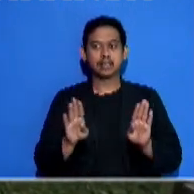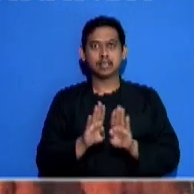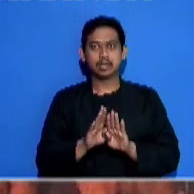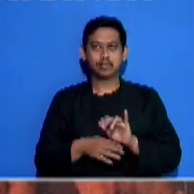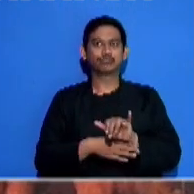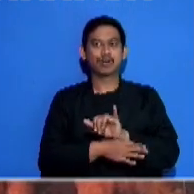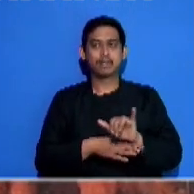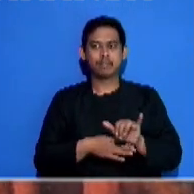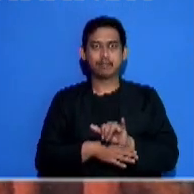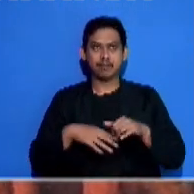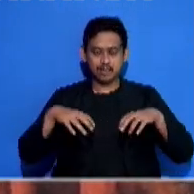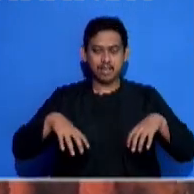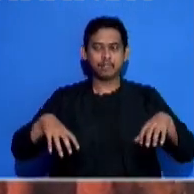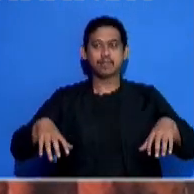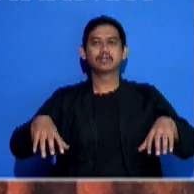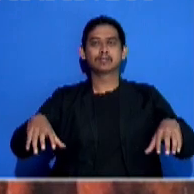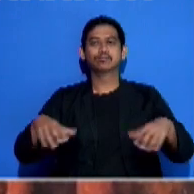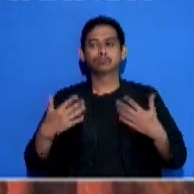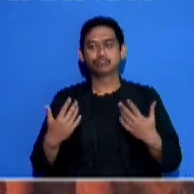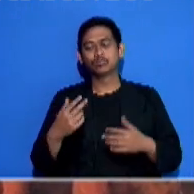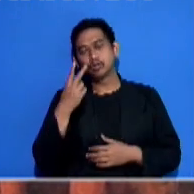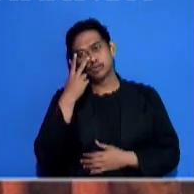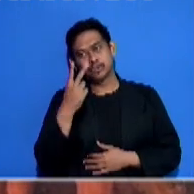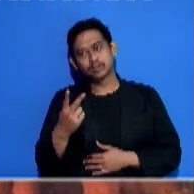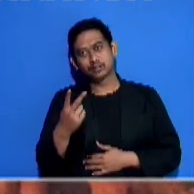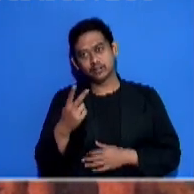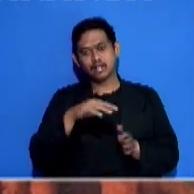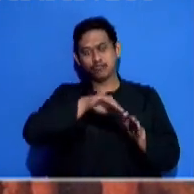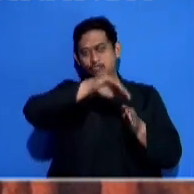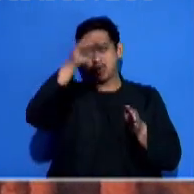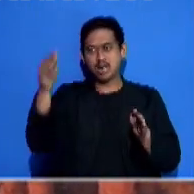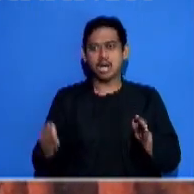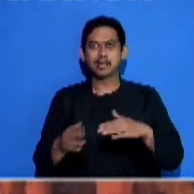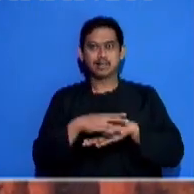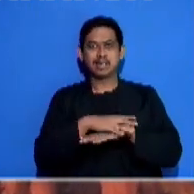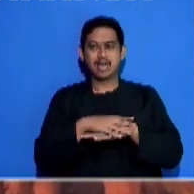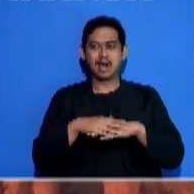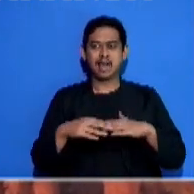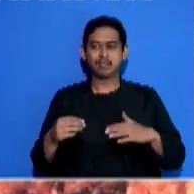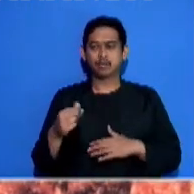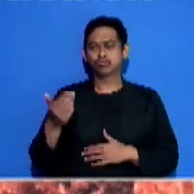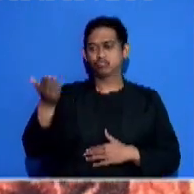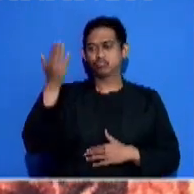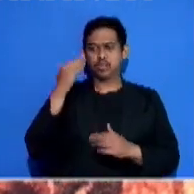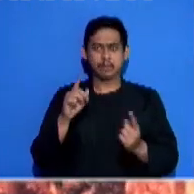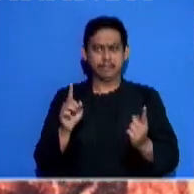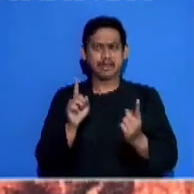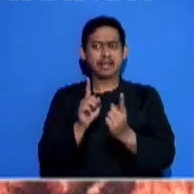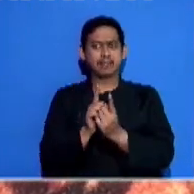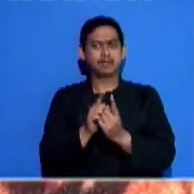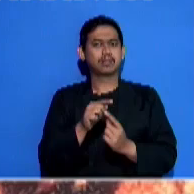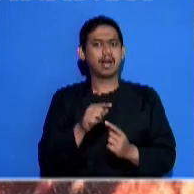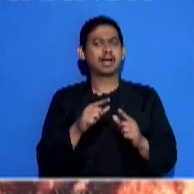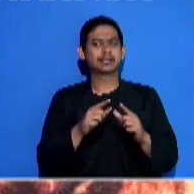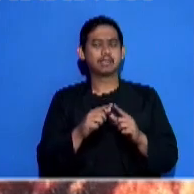parkir enggo amfiteater. Gua alam menika dipun panggihaken rikala abad 18an saderengipun dipun komonah dening Pemkab Kulon